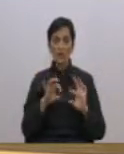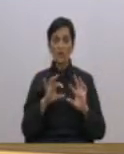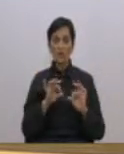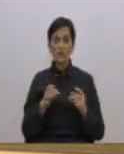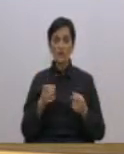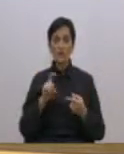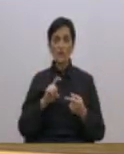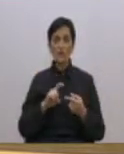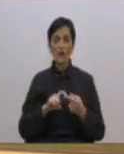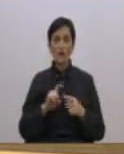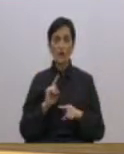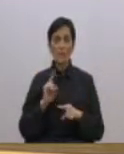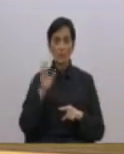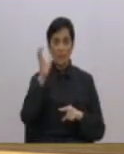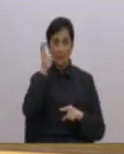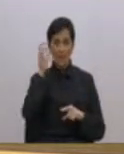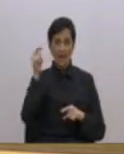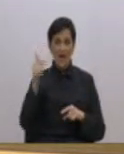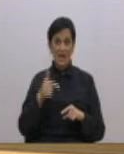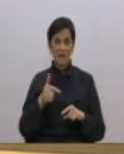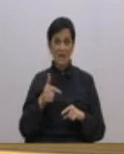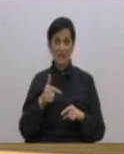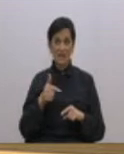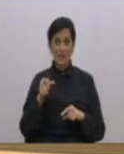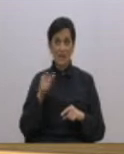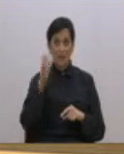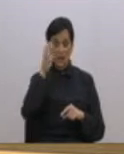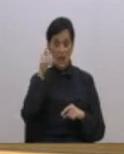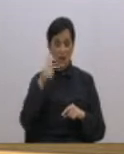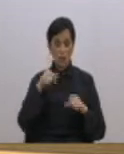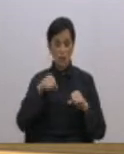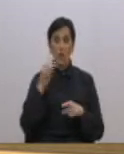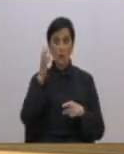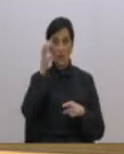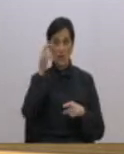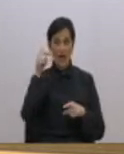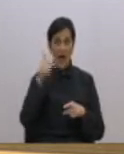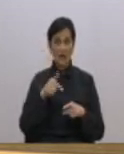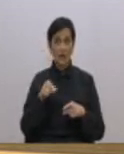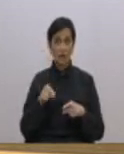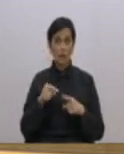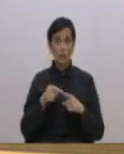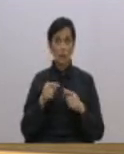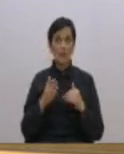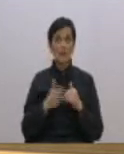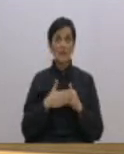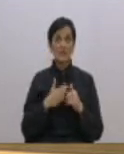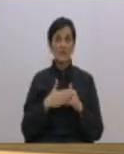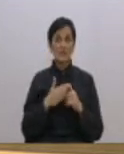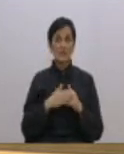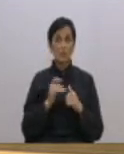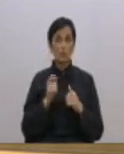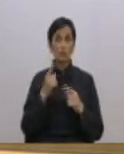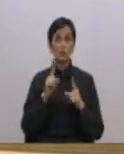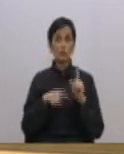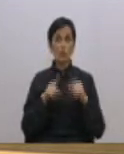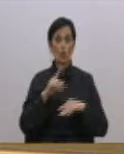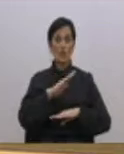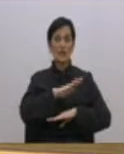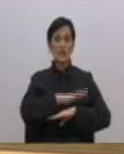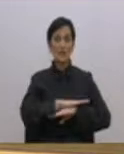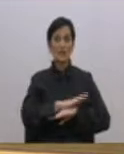რომ განათლებასთან დაკავშირებით, განათლების უფლებაზე იყო საუბარი. სანქციის სახით არის, ზოგიერთ დისციპლინური სანქციის